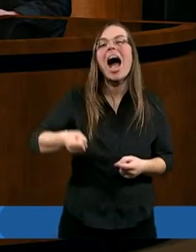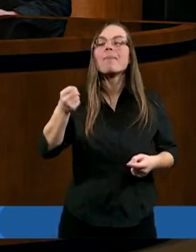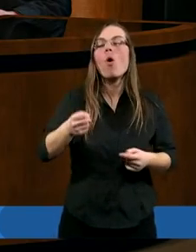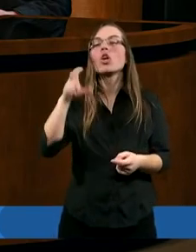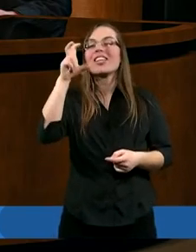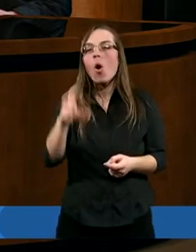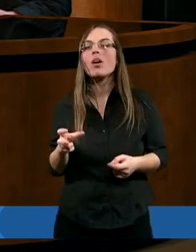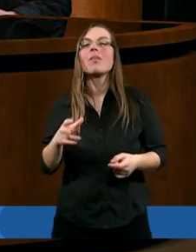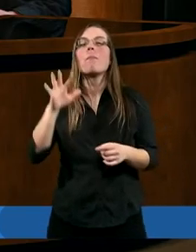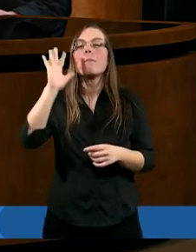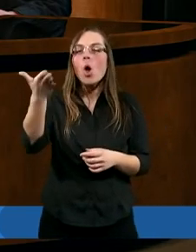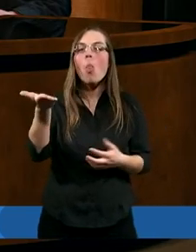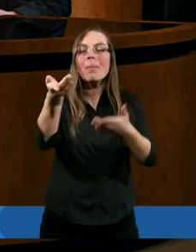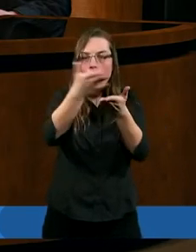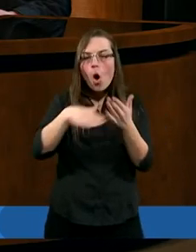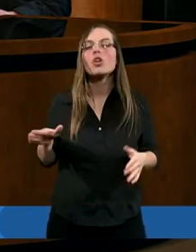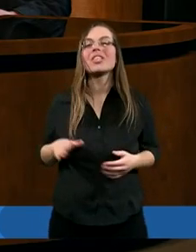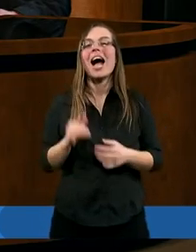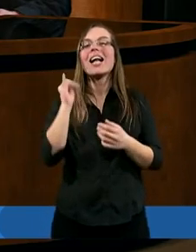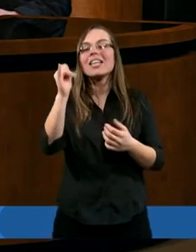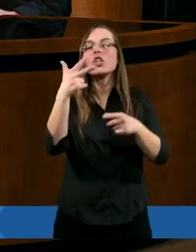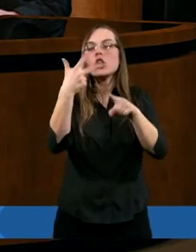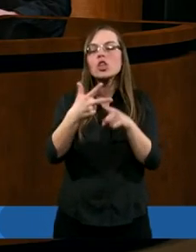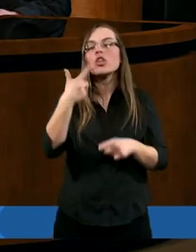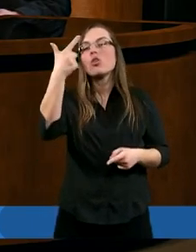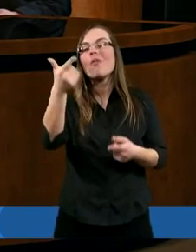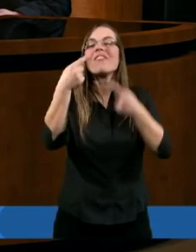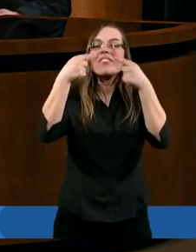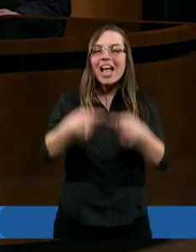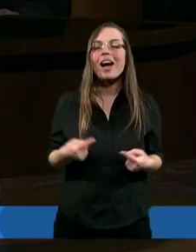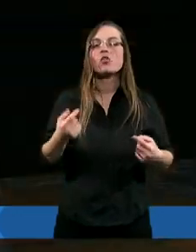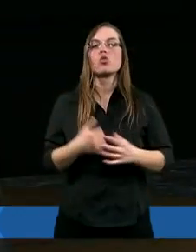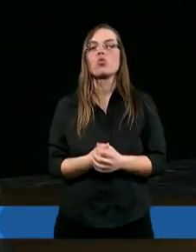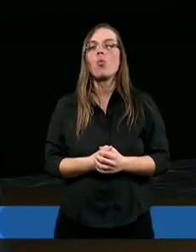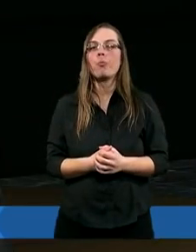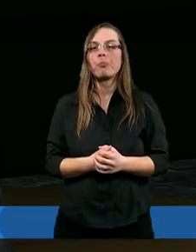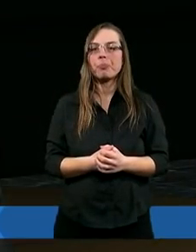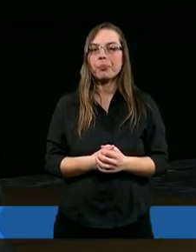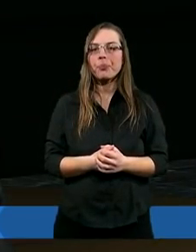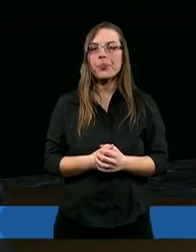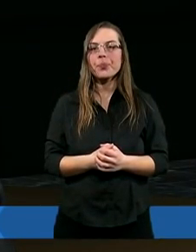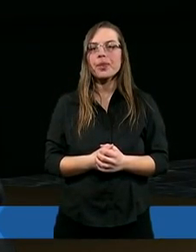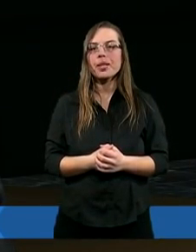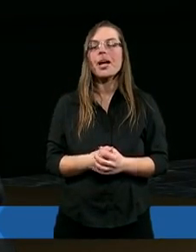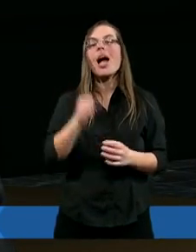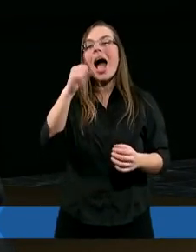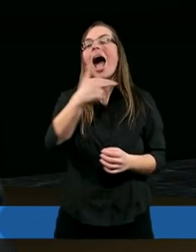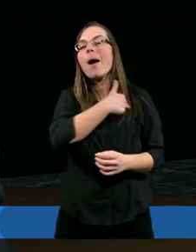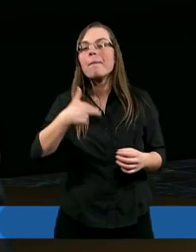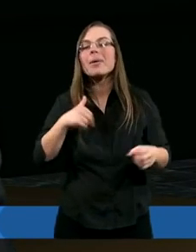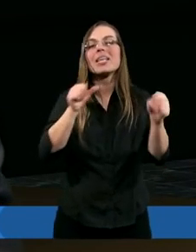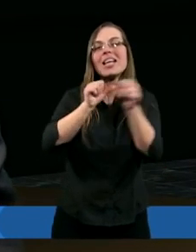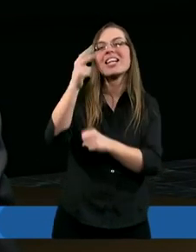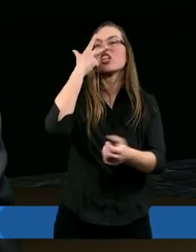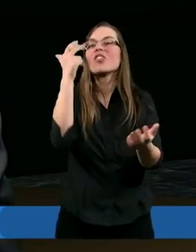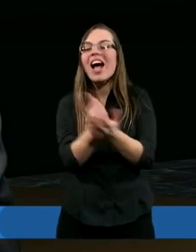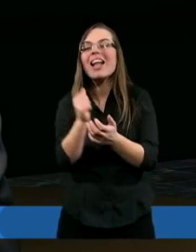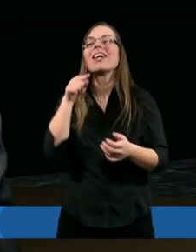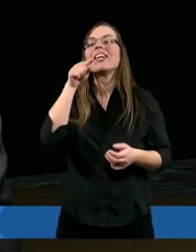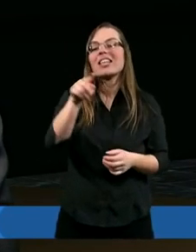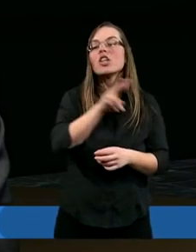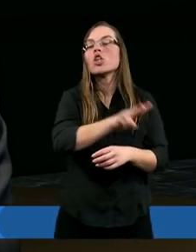Apostolskich w V rozdziale i 32 wierszu. A my jesteśmy